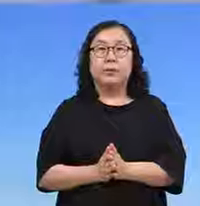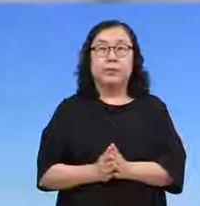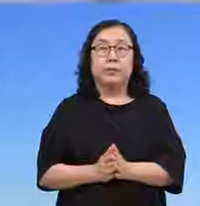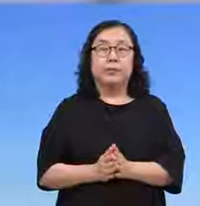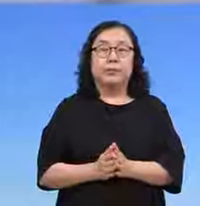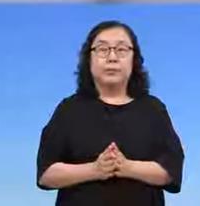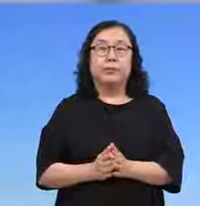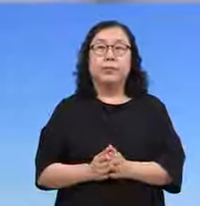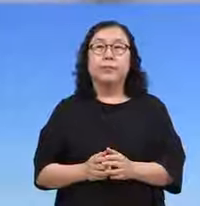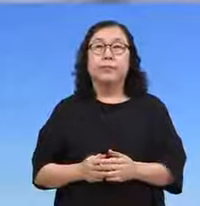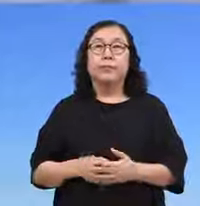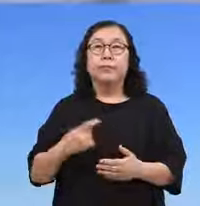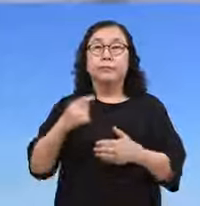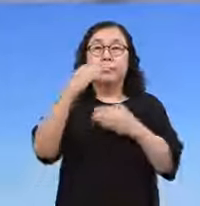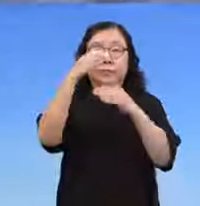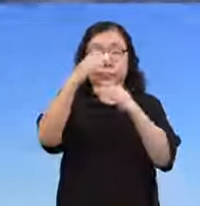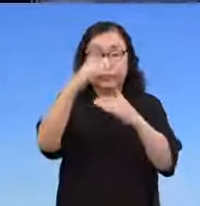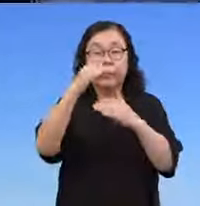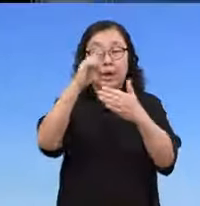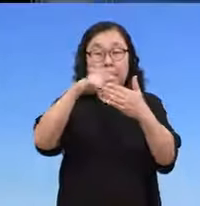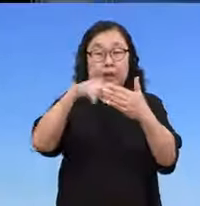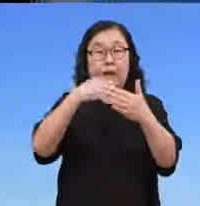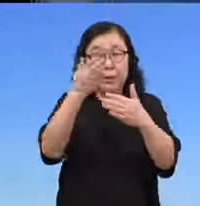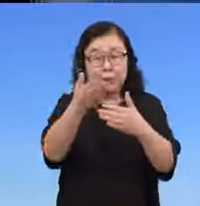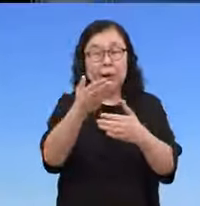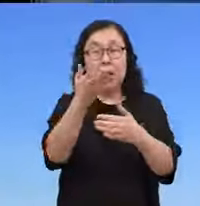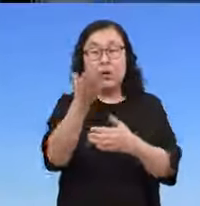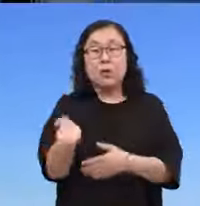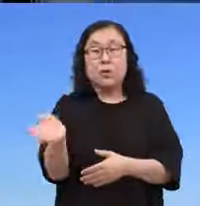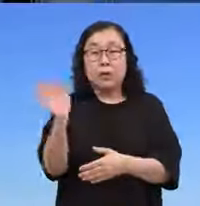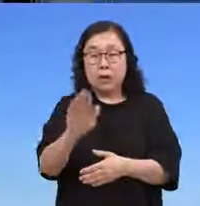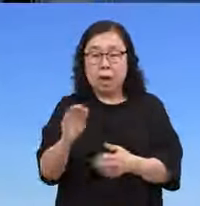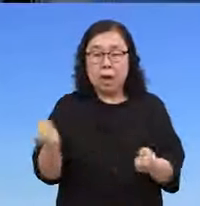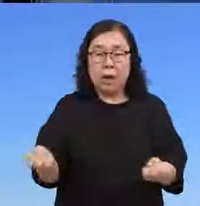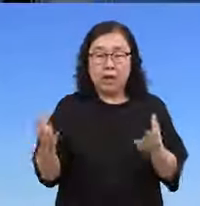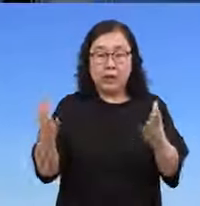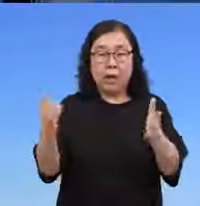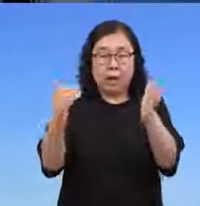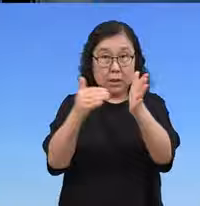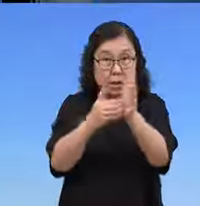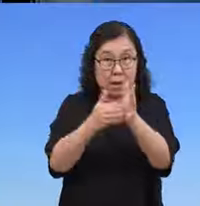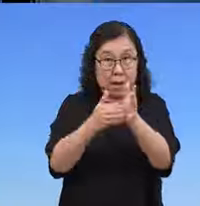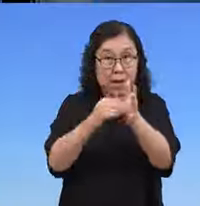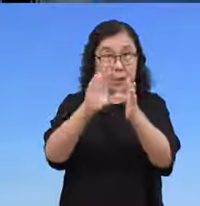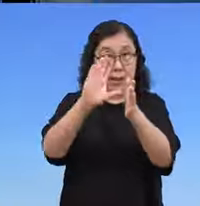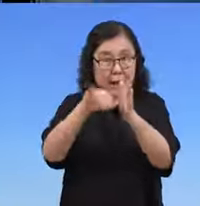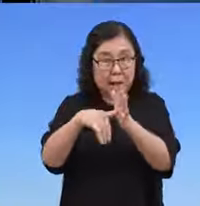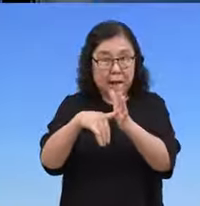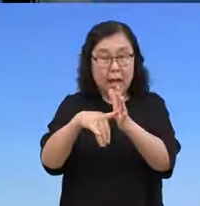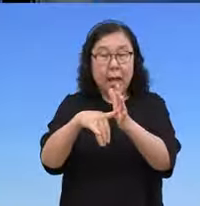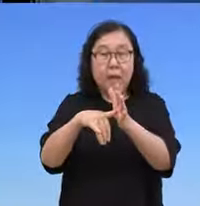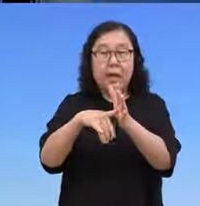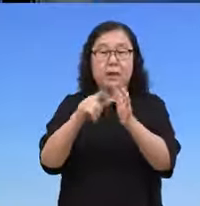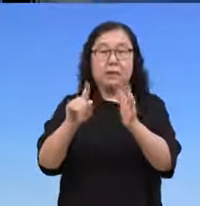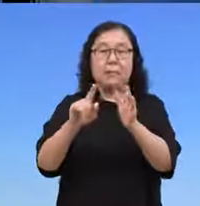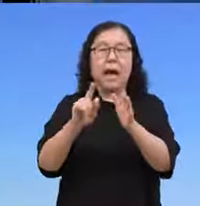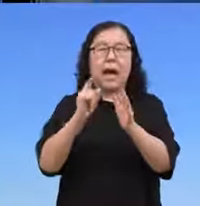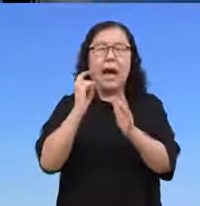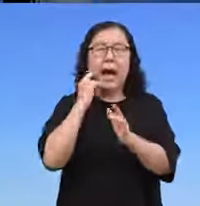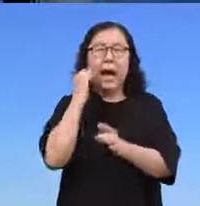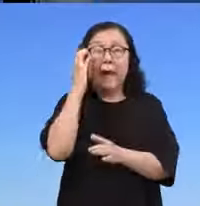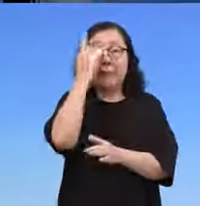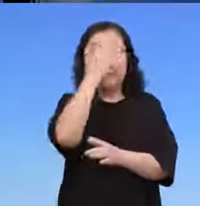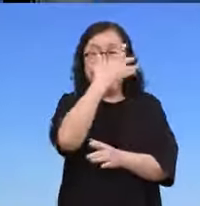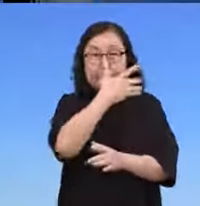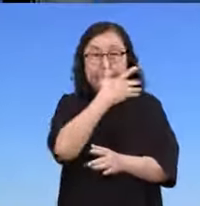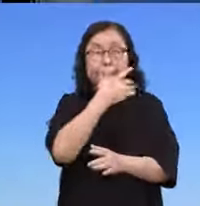그 내용도 읽어드리겠습니다. 그러나 행사의 후반부, 장식용 밧줄과